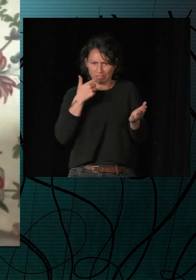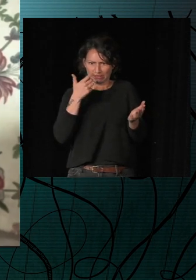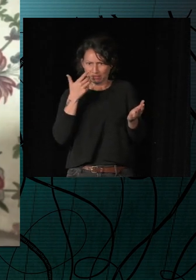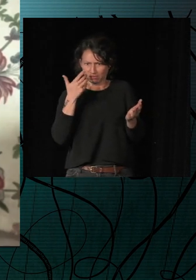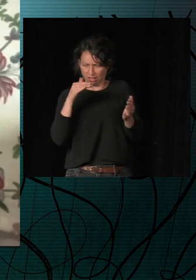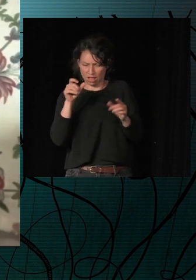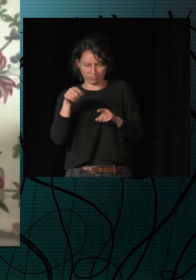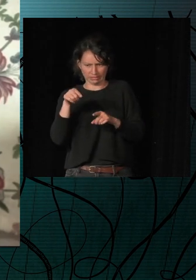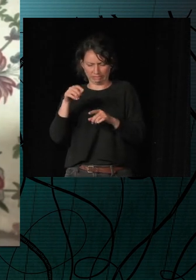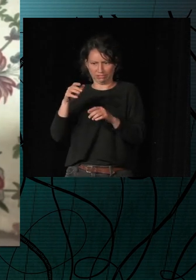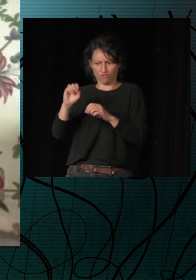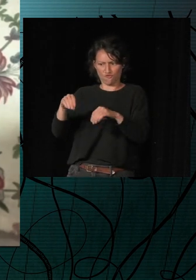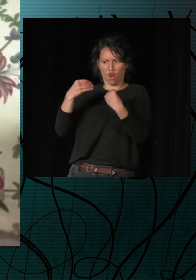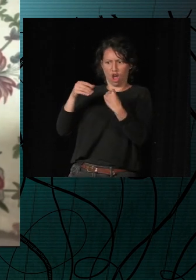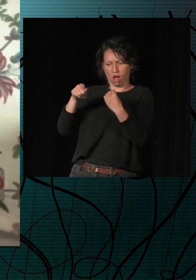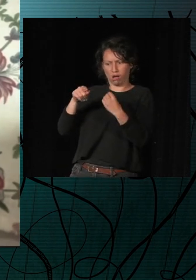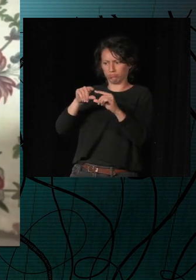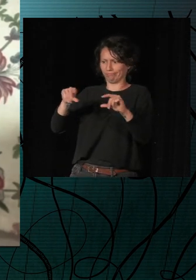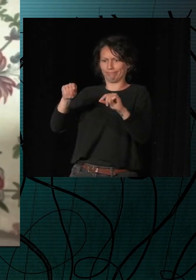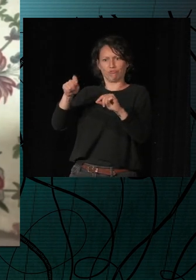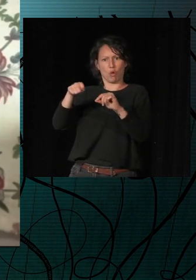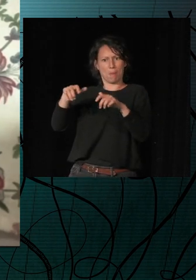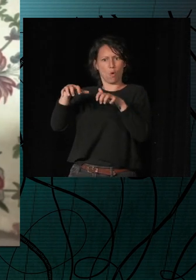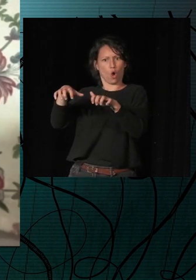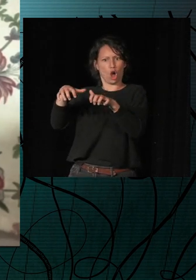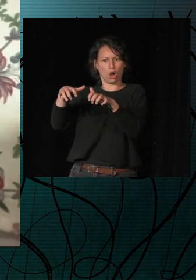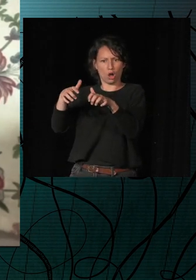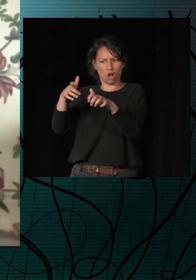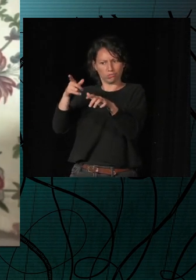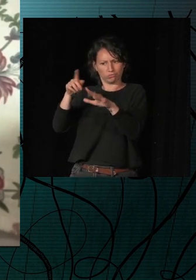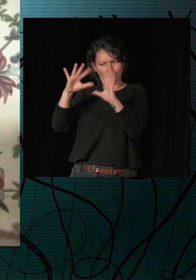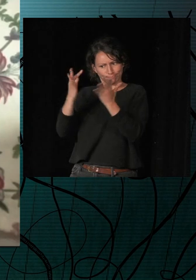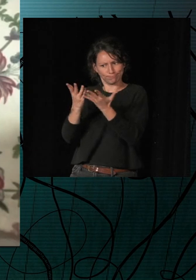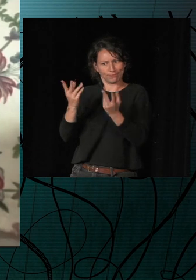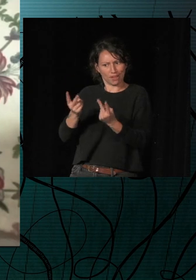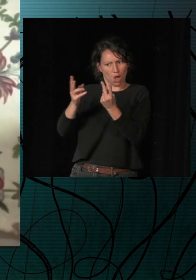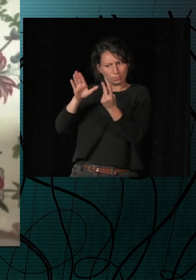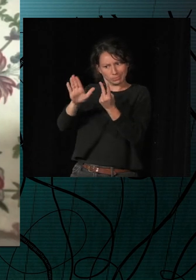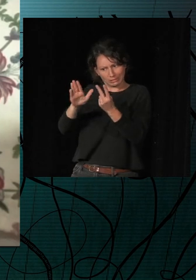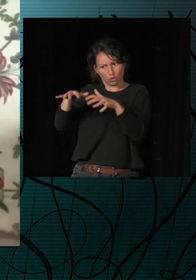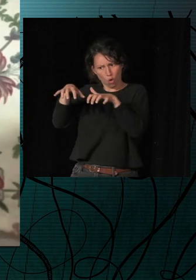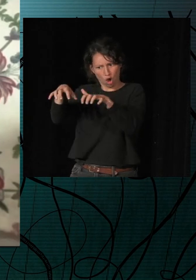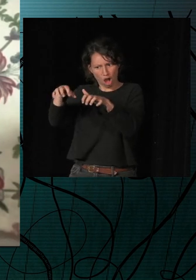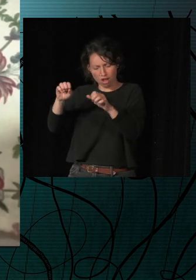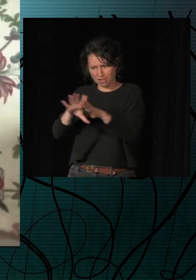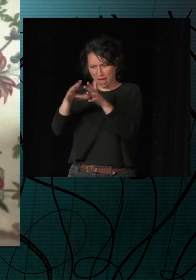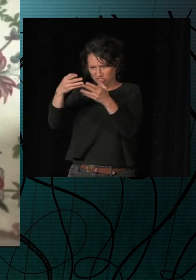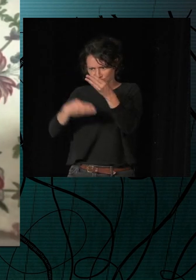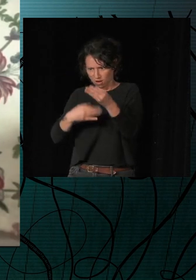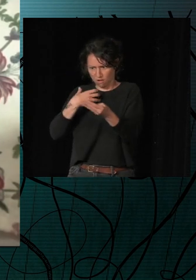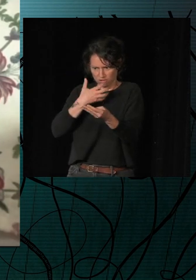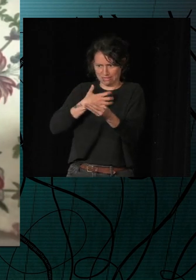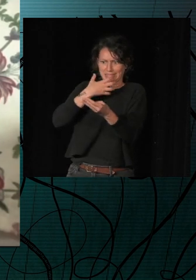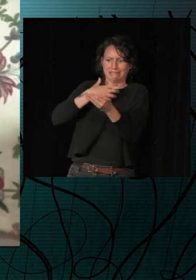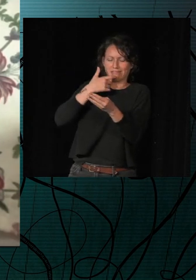le le le le design la la la couleur enfin le grain la les valeurs et cetera de l'image me dis c'est un jeu d'horreur mais en fait il se passe un truc assez drôle